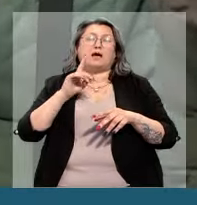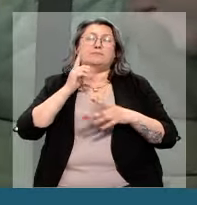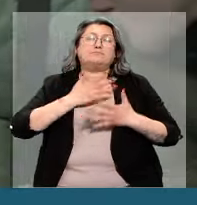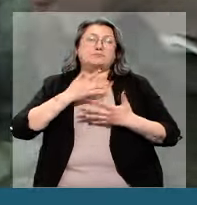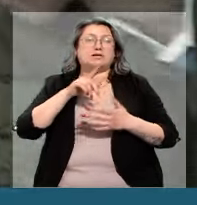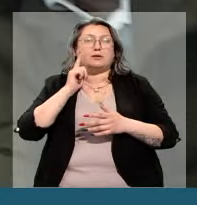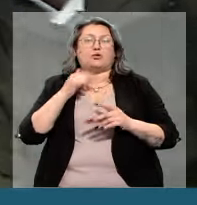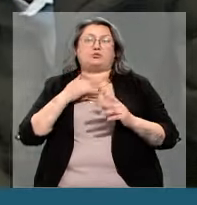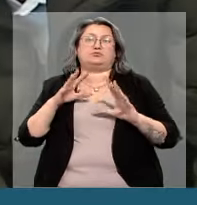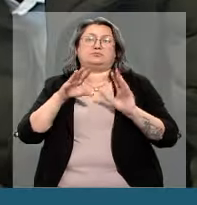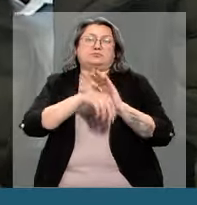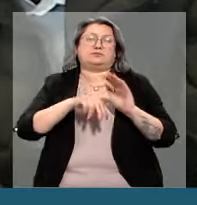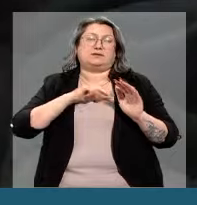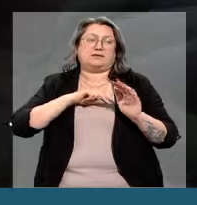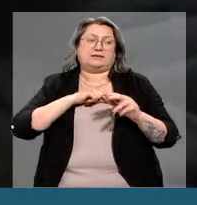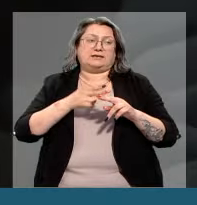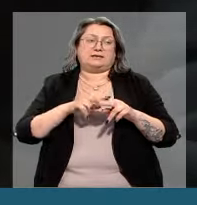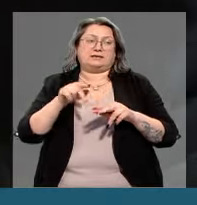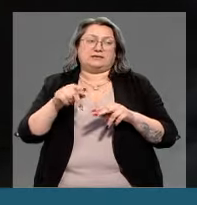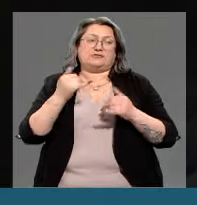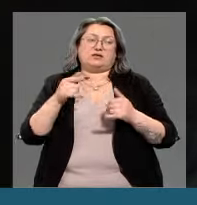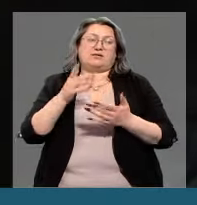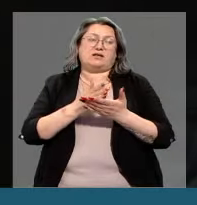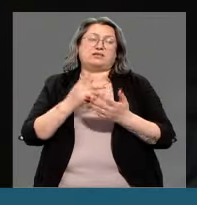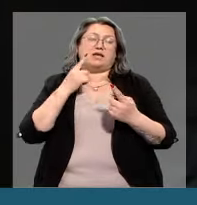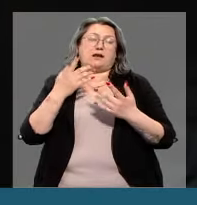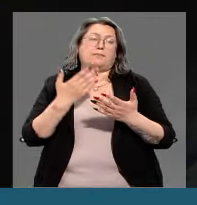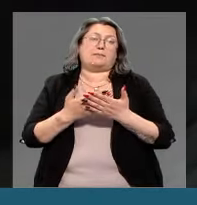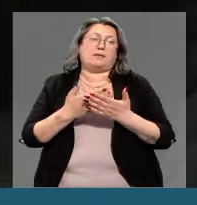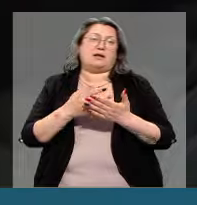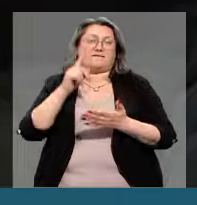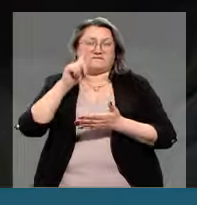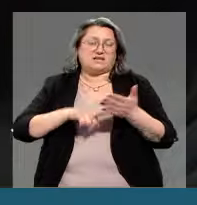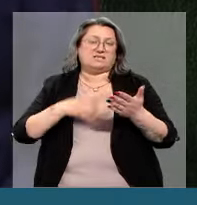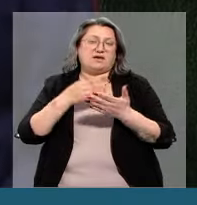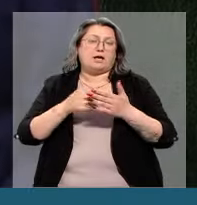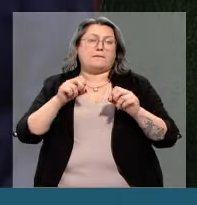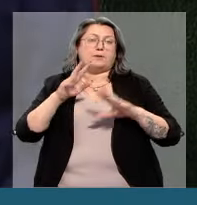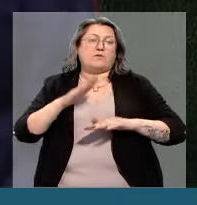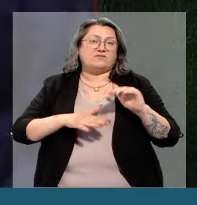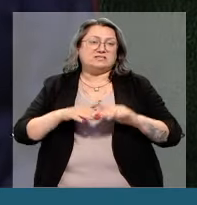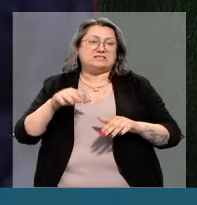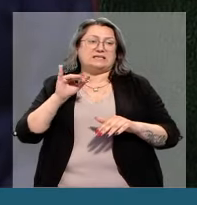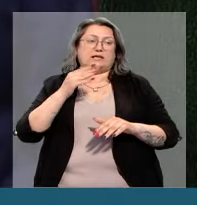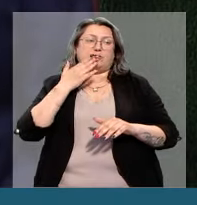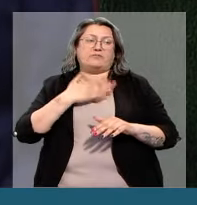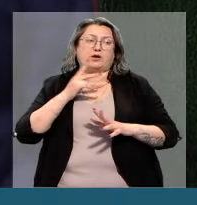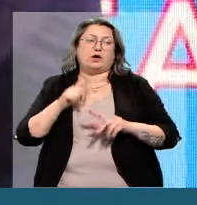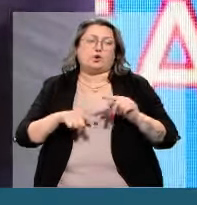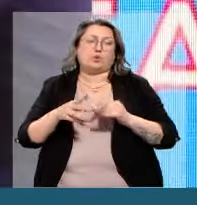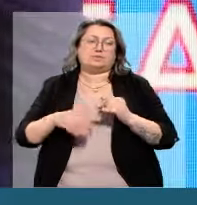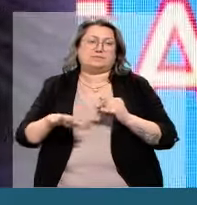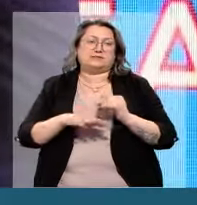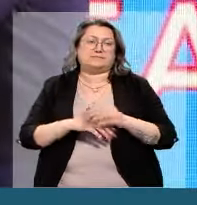желающих пополнить ряды представителей госструктуры. Сегодня они являются ярким примером верности своей профессии и искренней любви к родине.